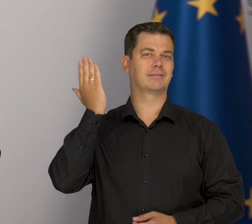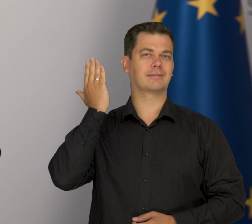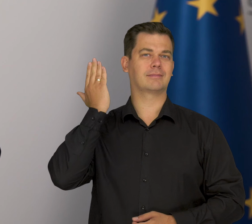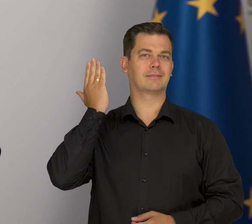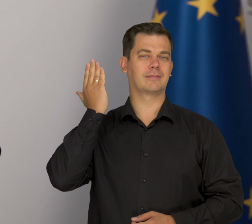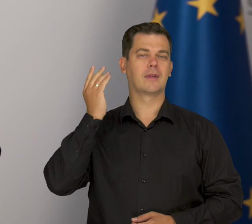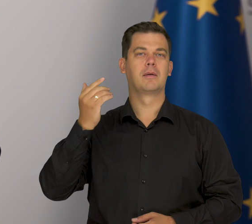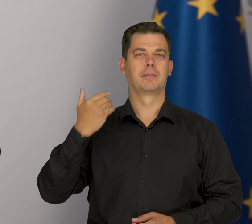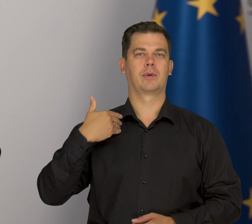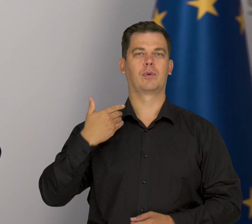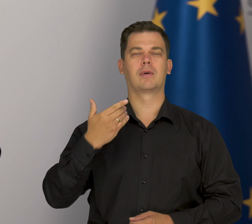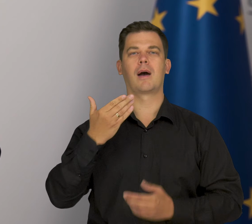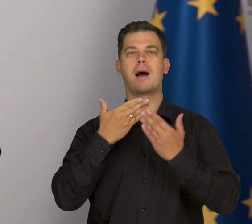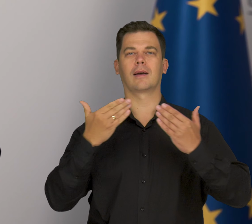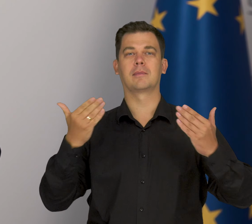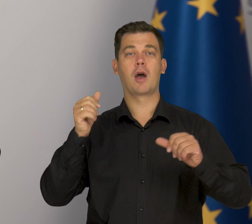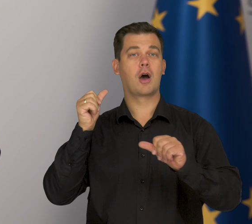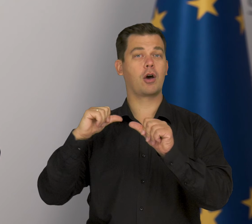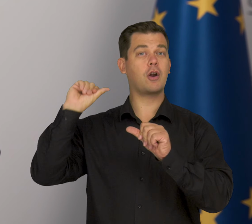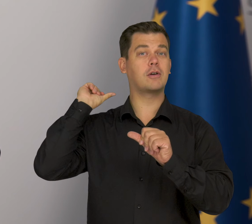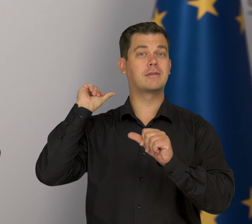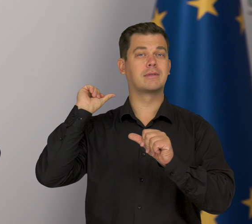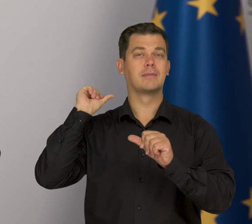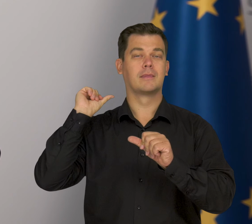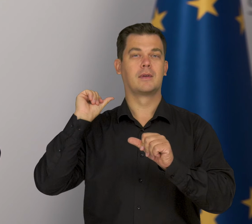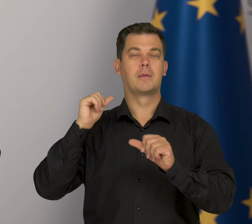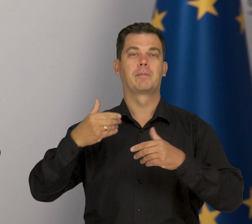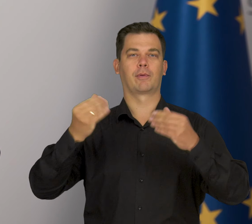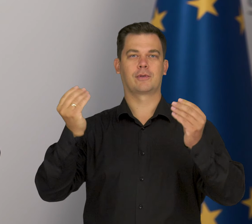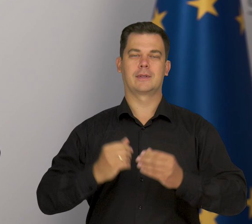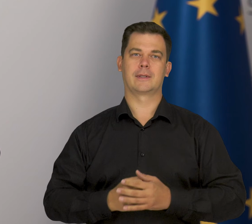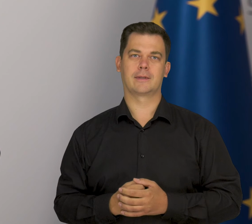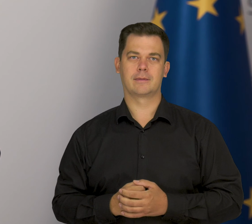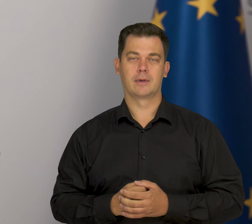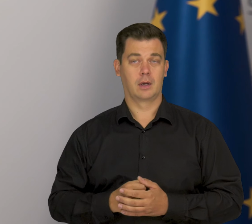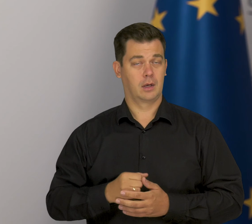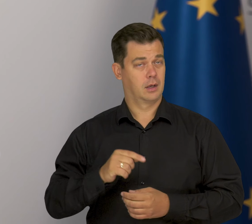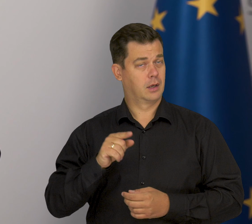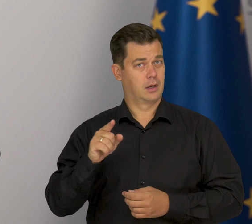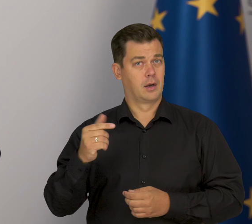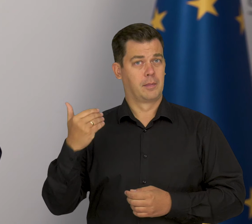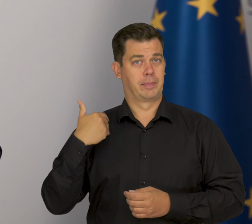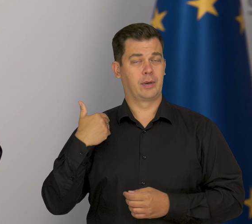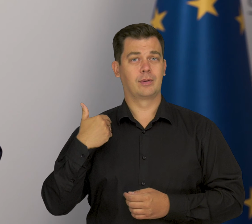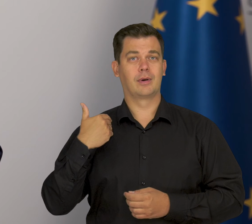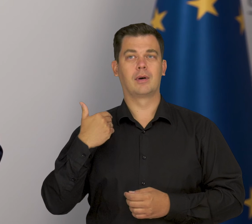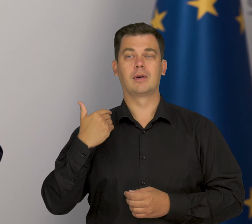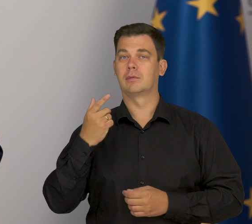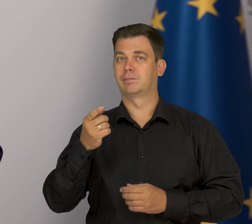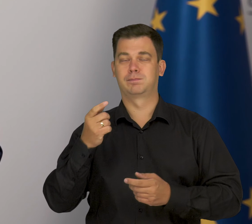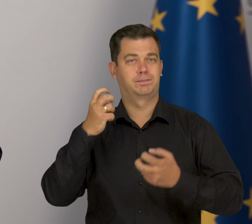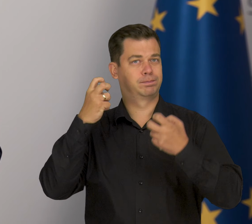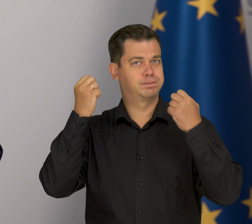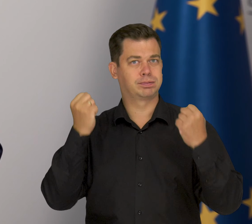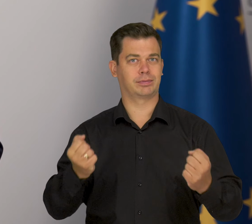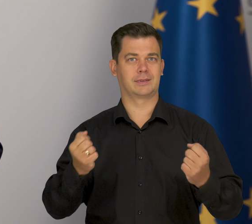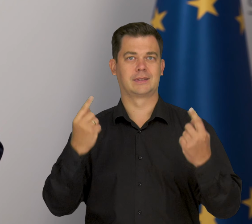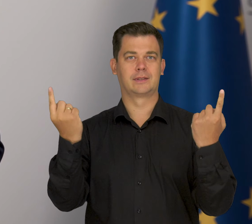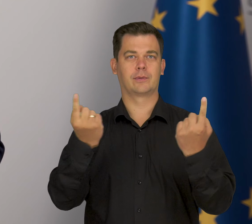doświadczyliśmy w minionym roku akademickim, gdy stanęliśmy przed